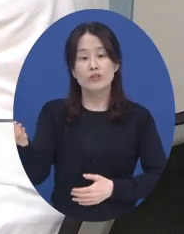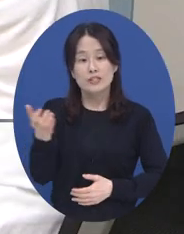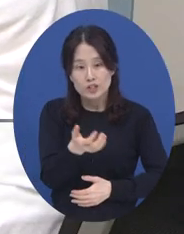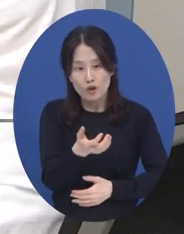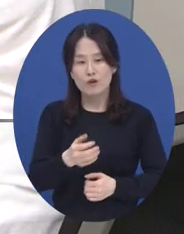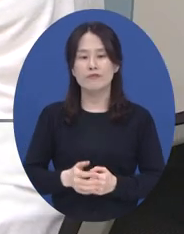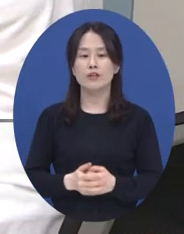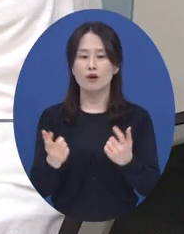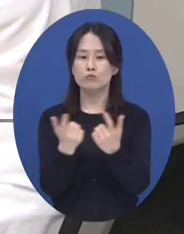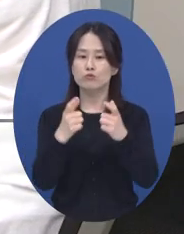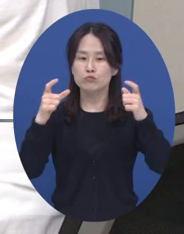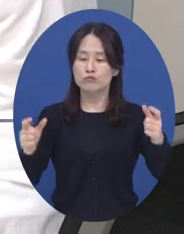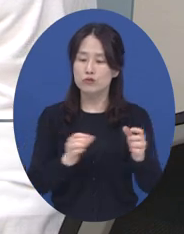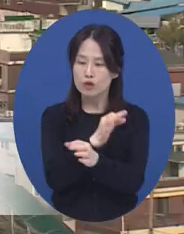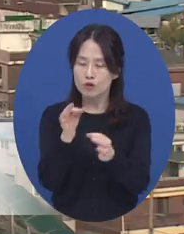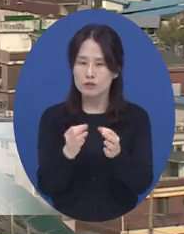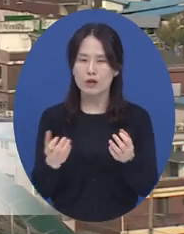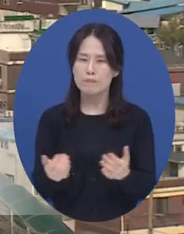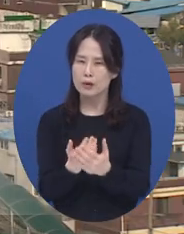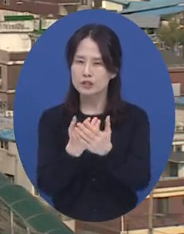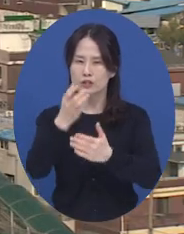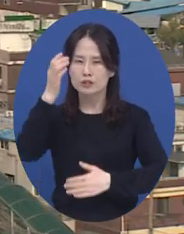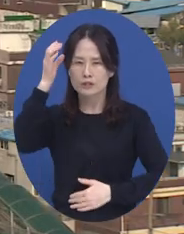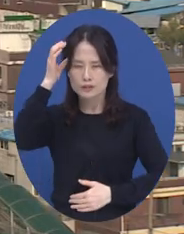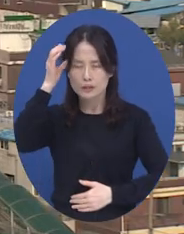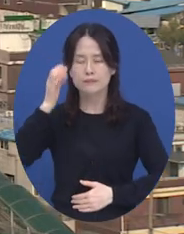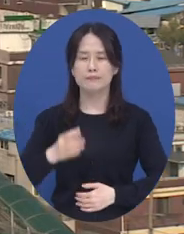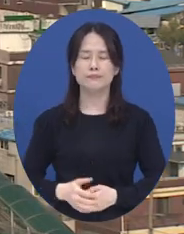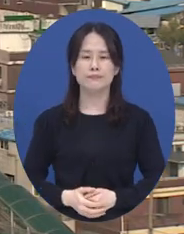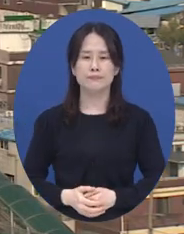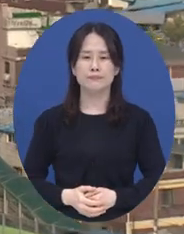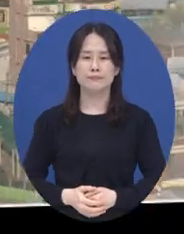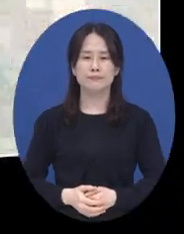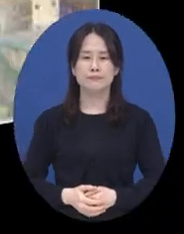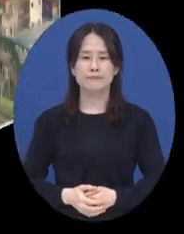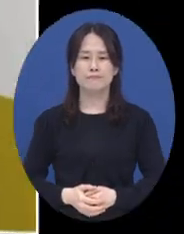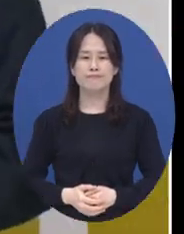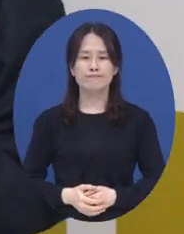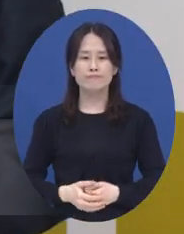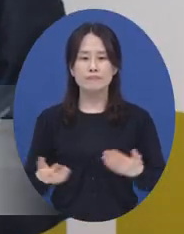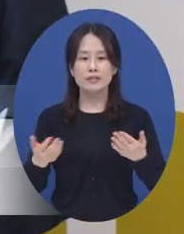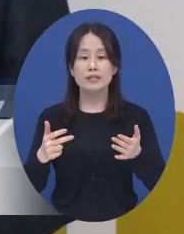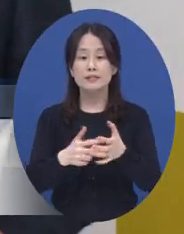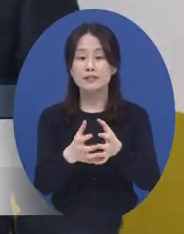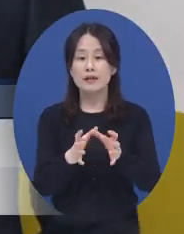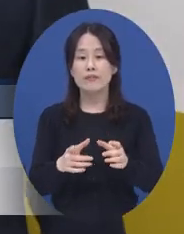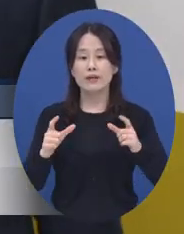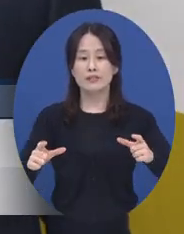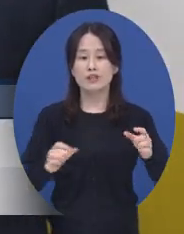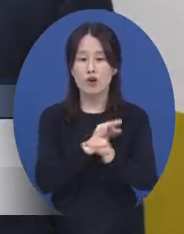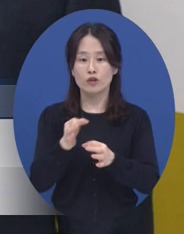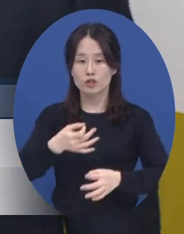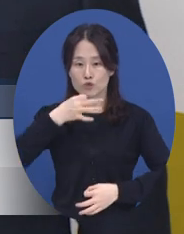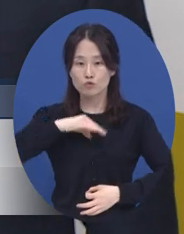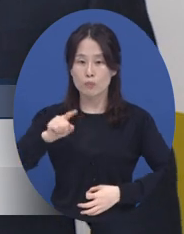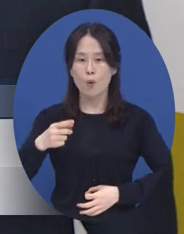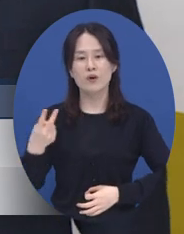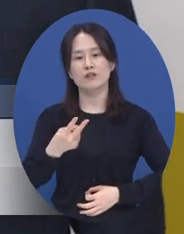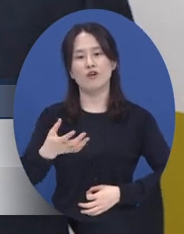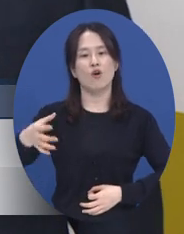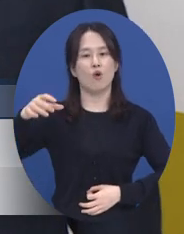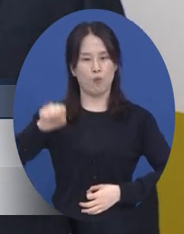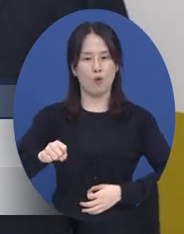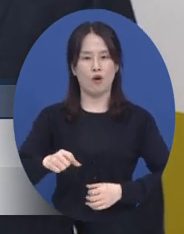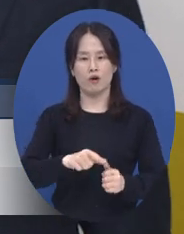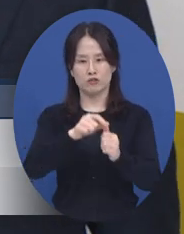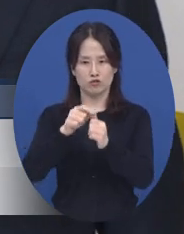동두천으로 이전하면서 북부 지역 경제에 활력을 가져올 것으로 기대됩니다. 일자리재단의 지역 경제 파급 효과는 약